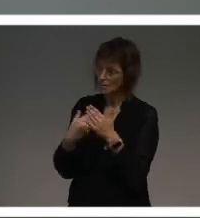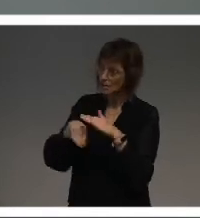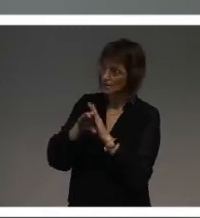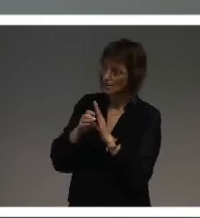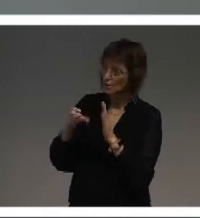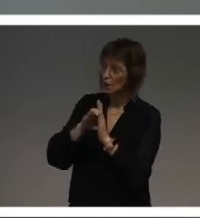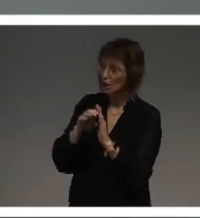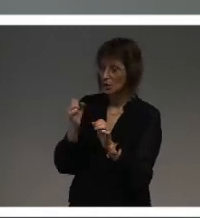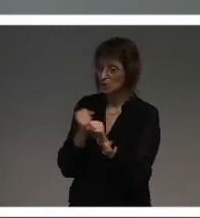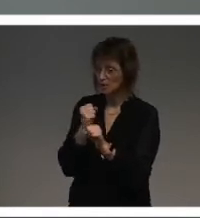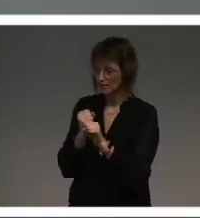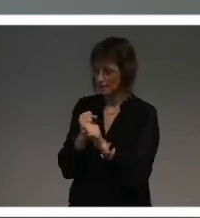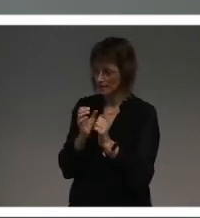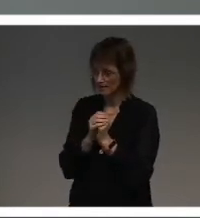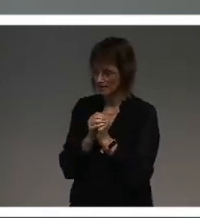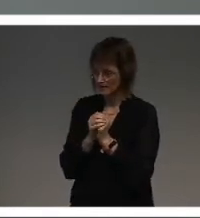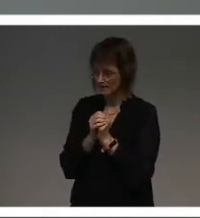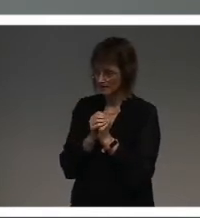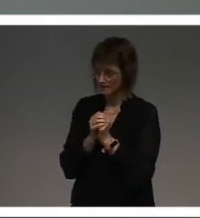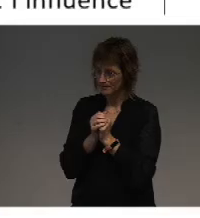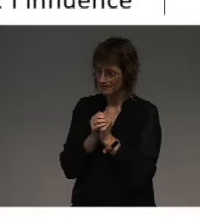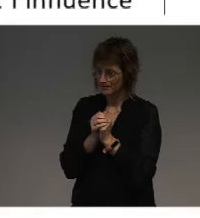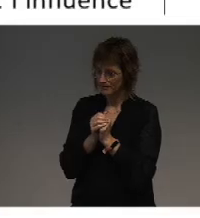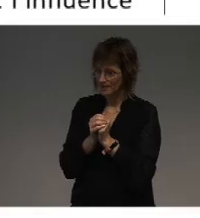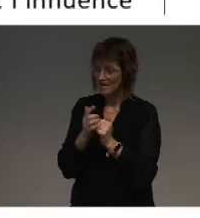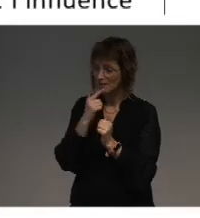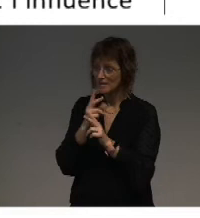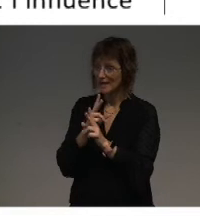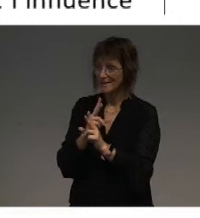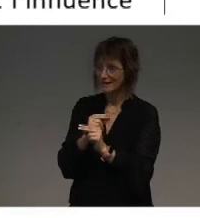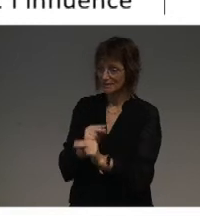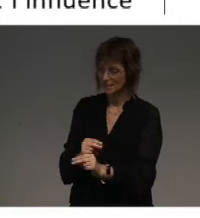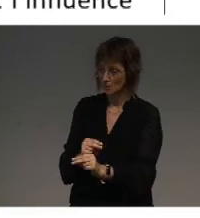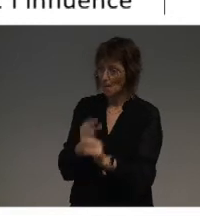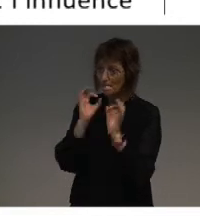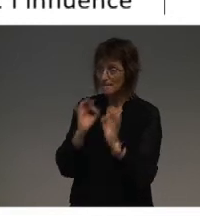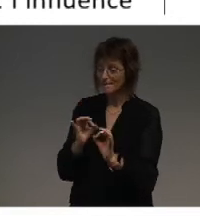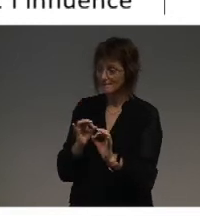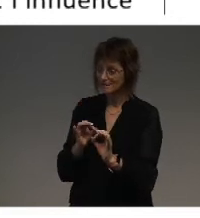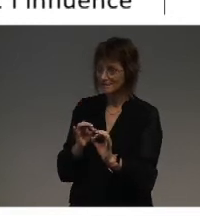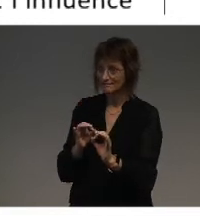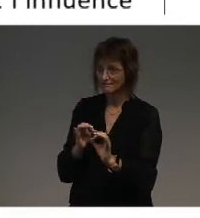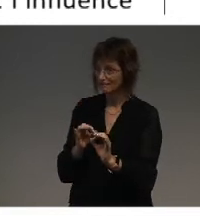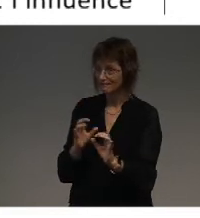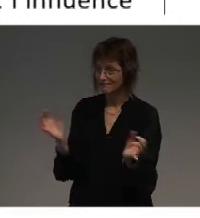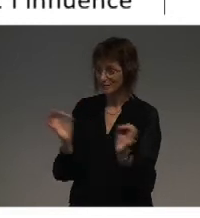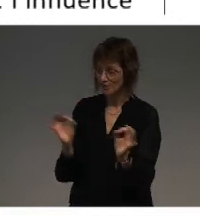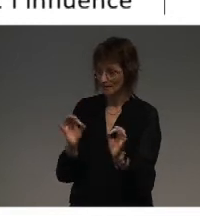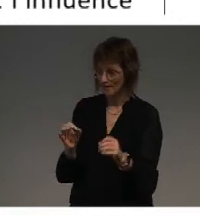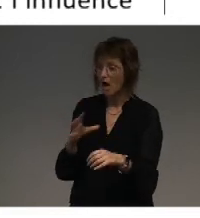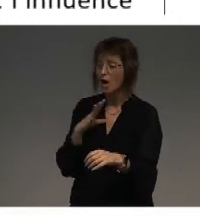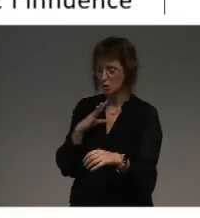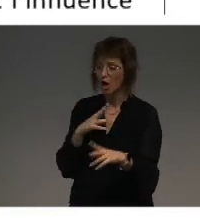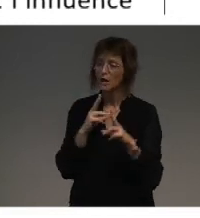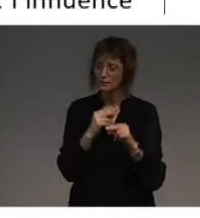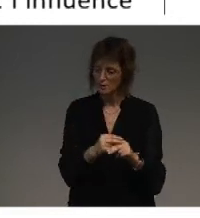travail, mais d'une manière un petit peu particulière. On n'a pas de définition légale aujourd'hui de la polyexposition. On a une définition technique, scientifique. Moi, j'ai